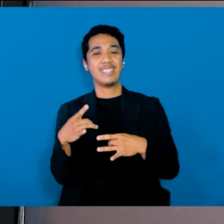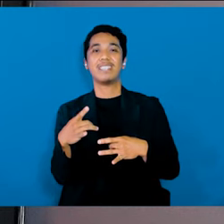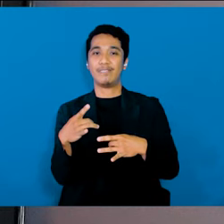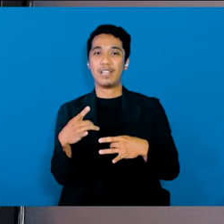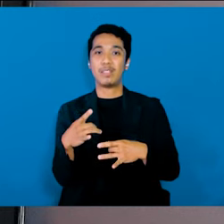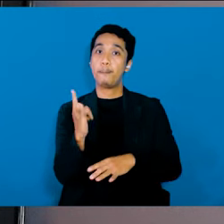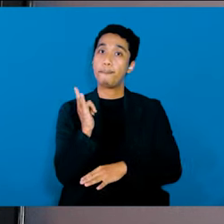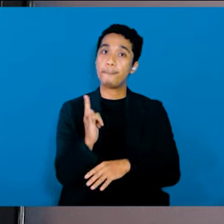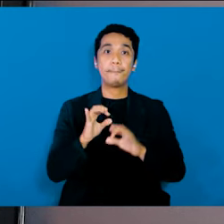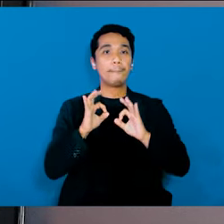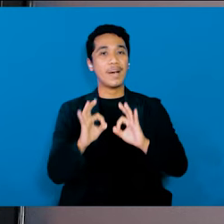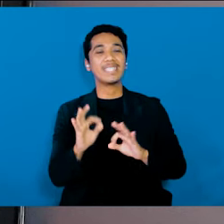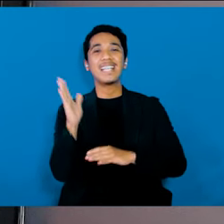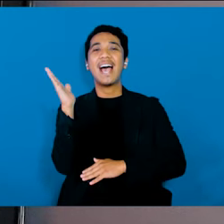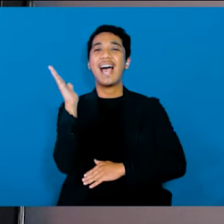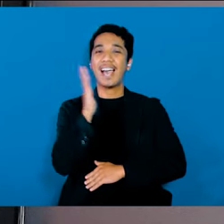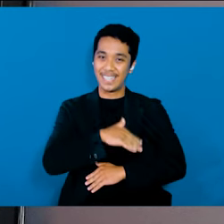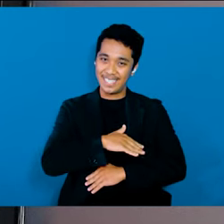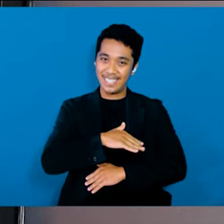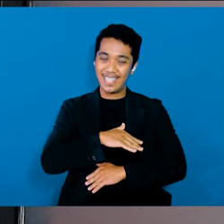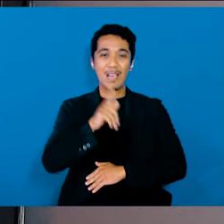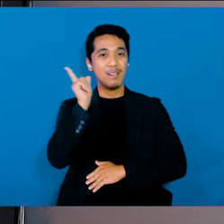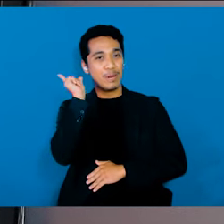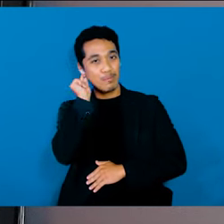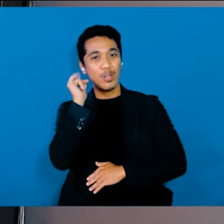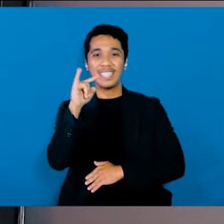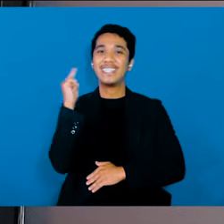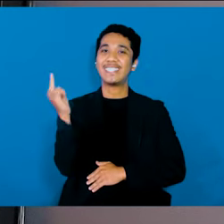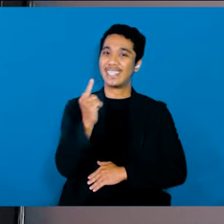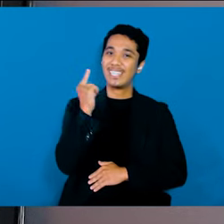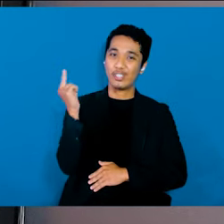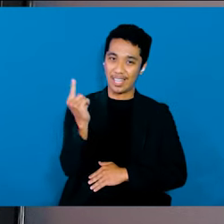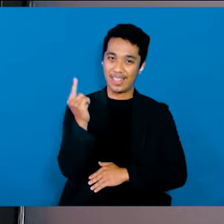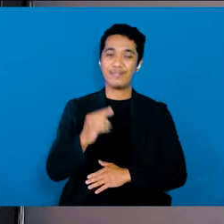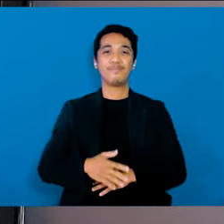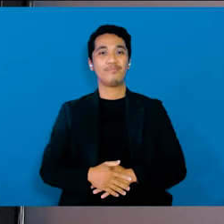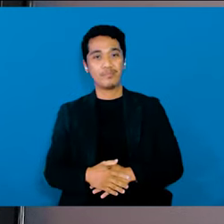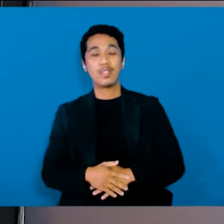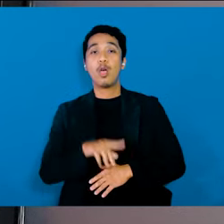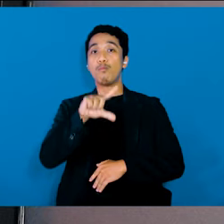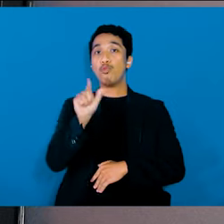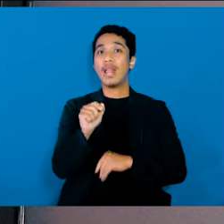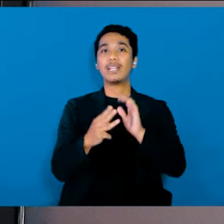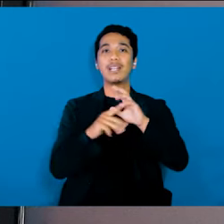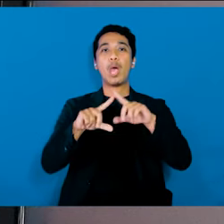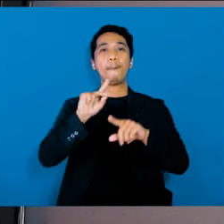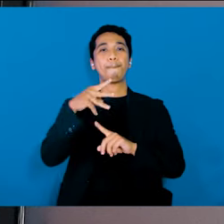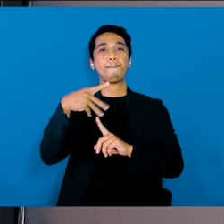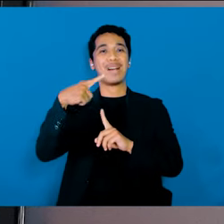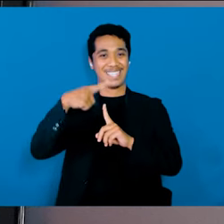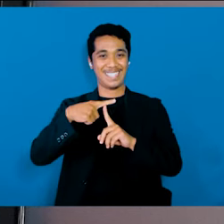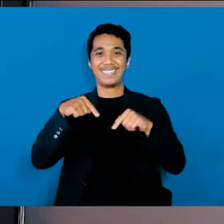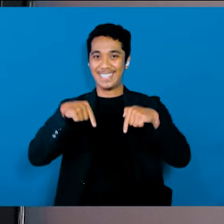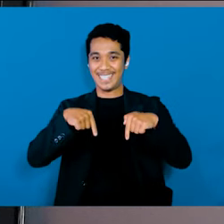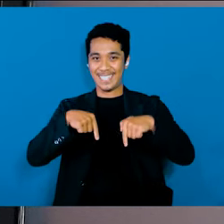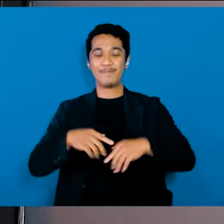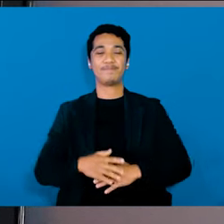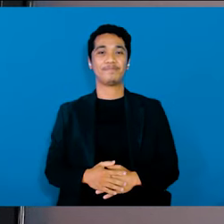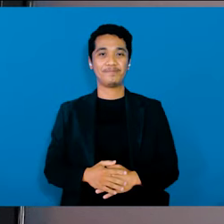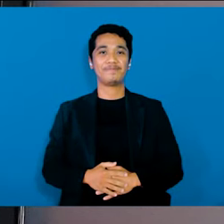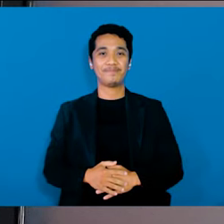yang bertepatan dengan Hari Perempuan Internasional pada bulan Maret ini.